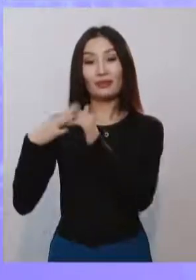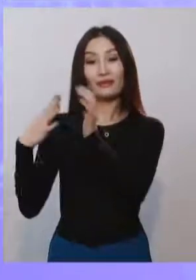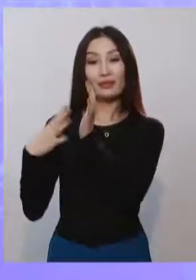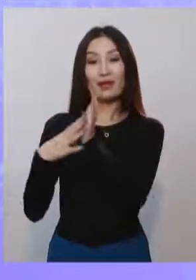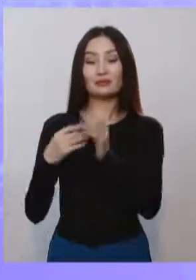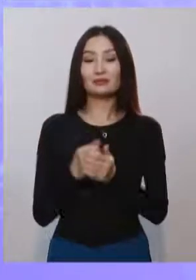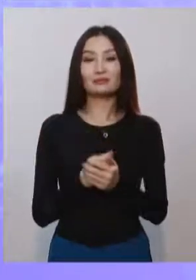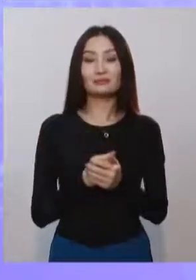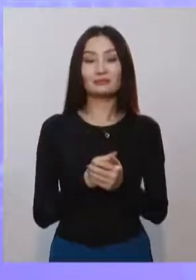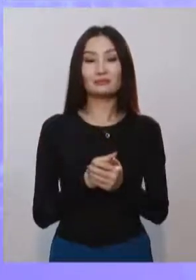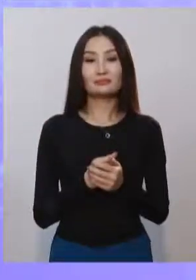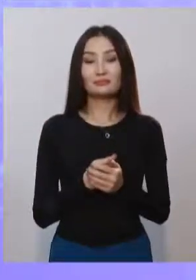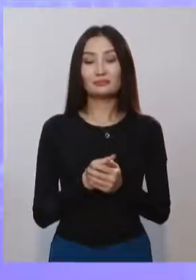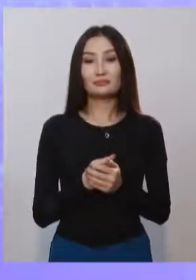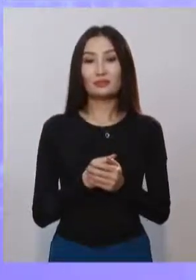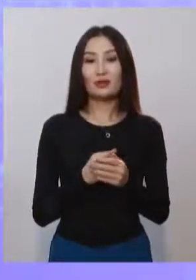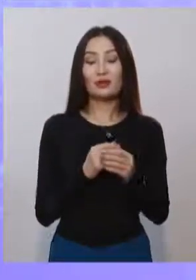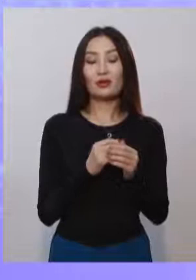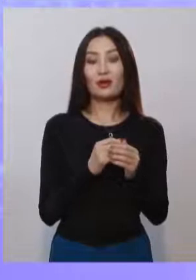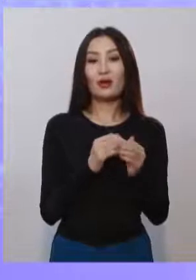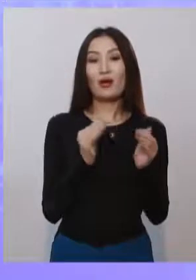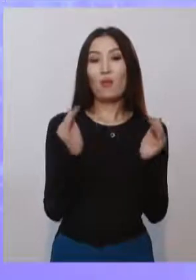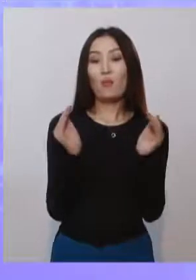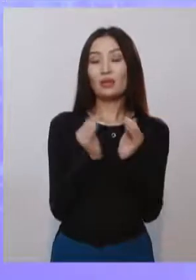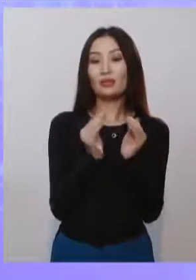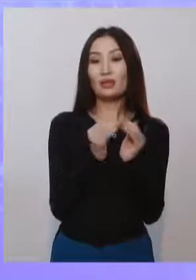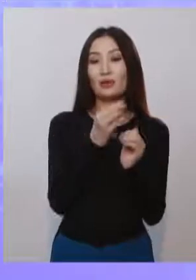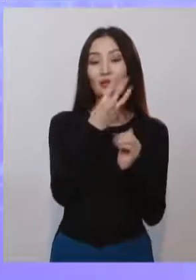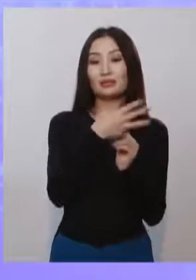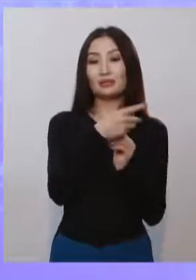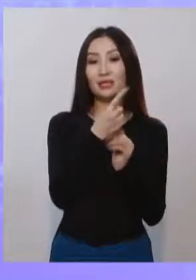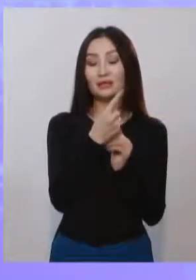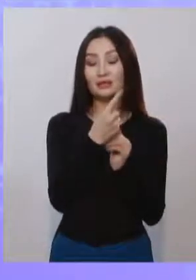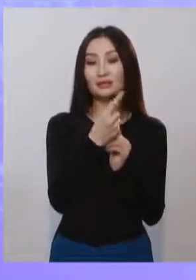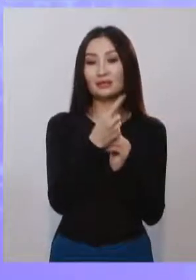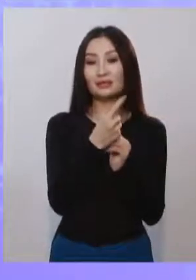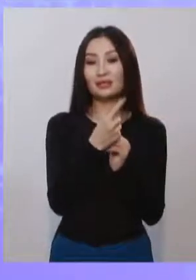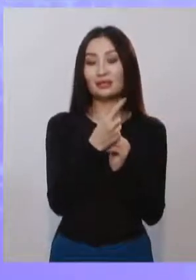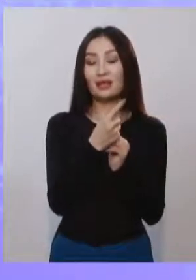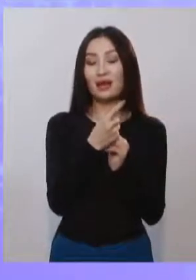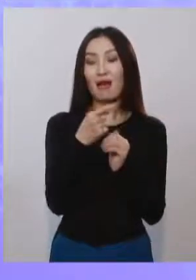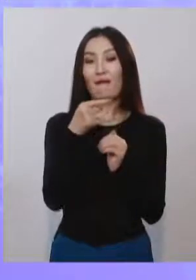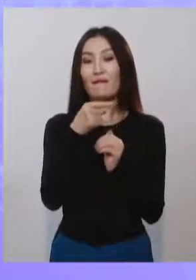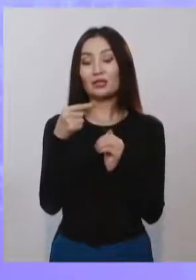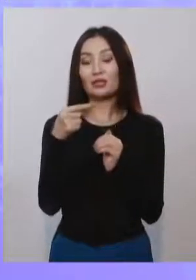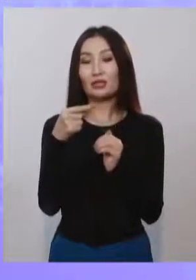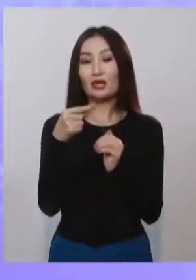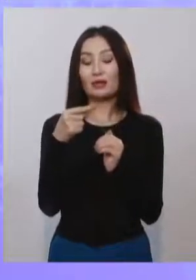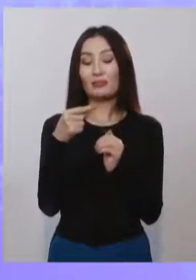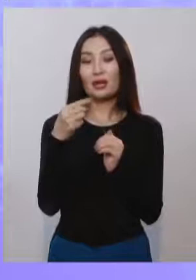419 уменьшаемое 31 вычитаемая